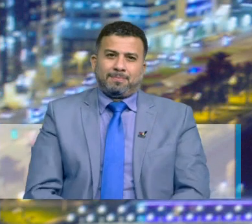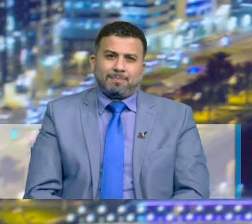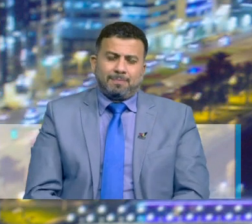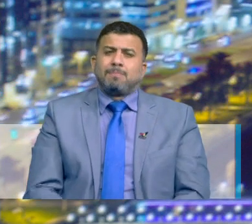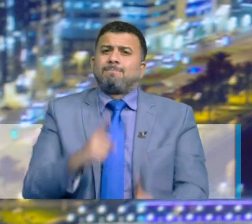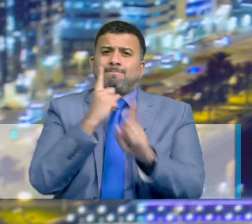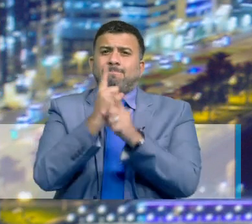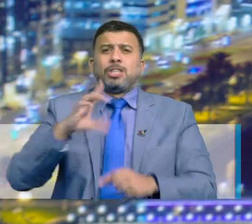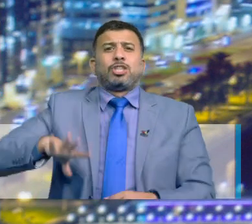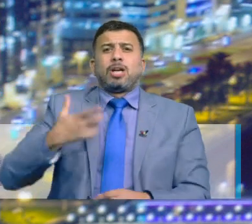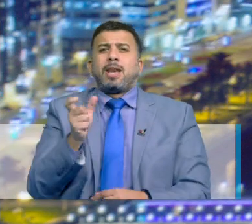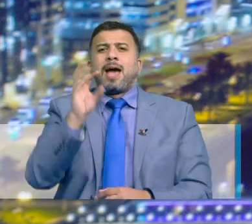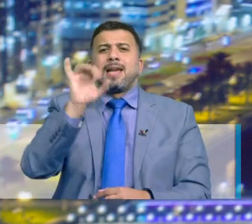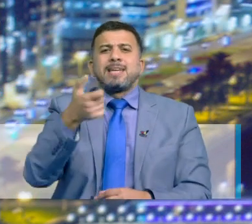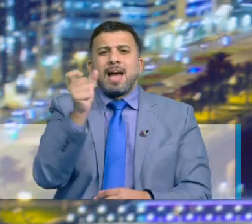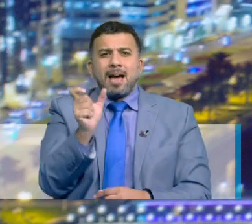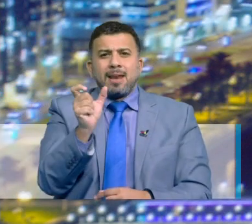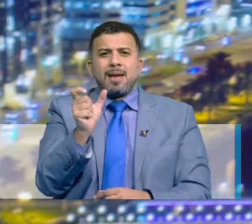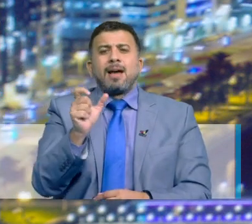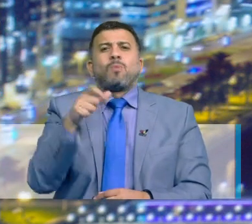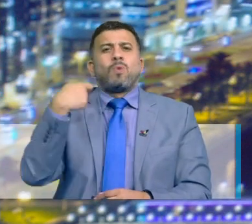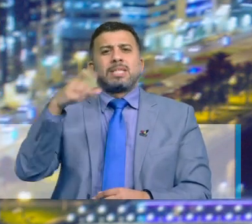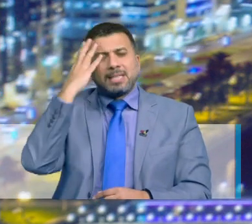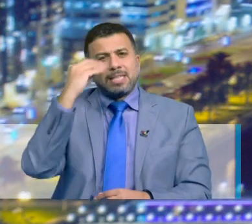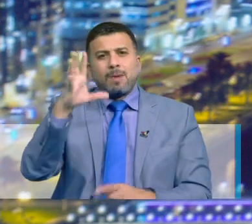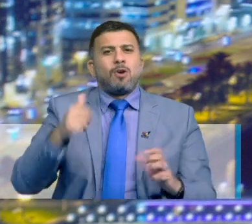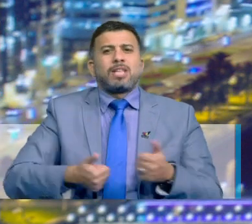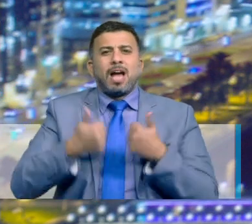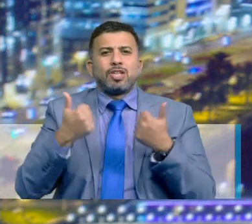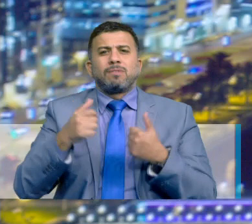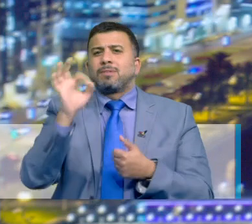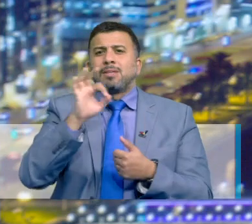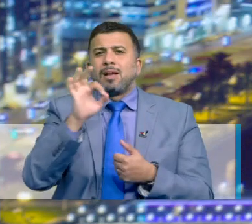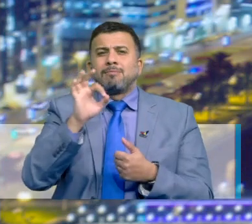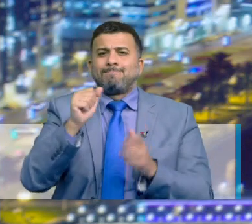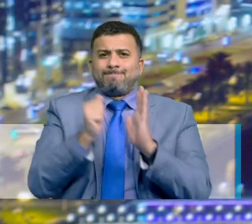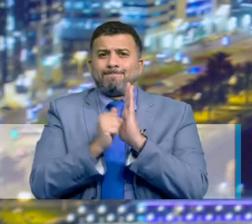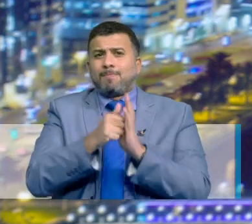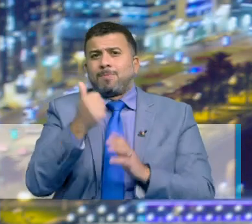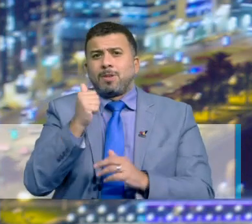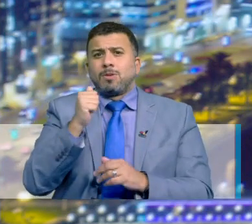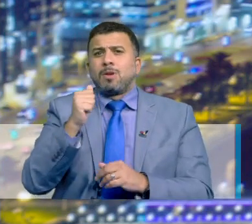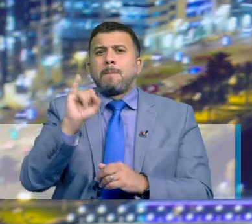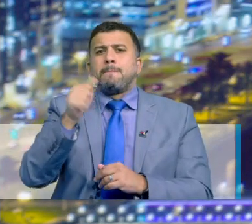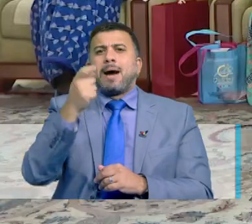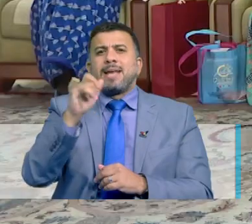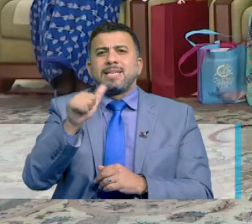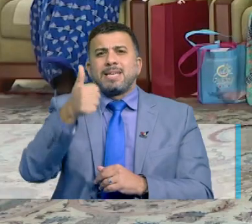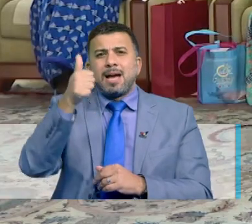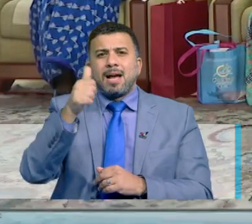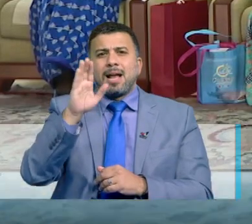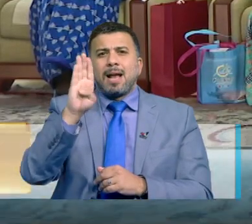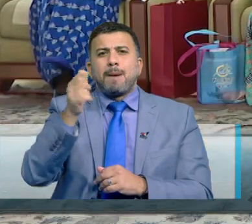استقبل معاليه الشيخ نهيان بن مبارك ال نهيان وزير التسامحي والتعايش في قصره امس كل من سعاده